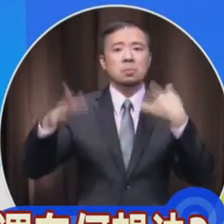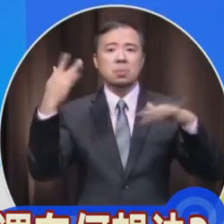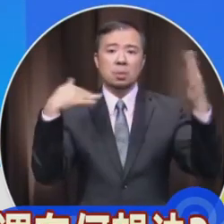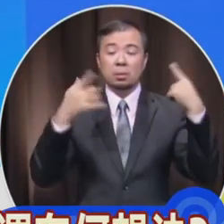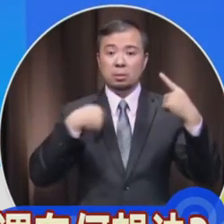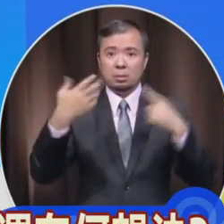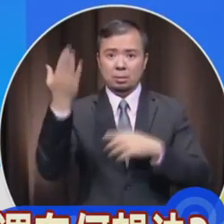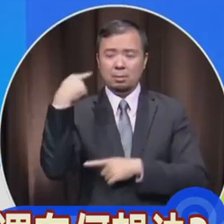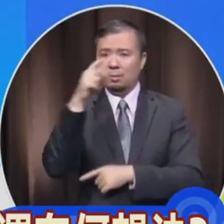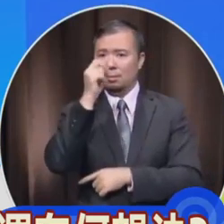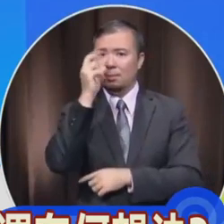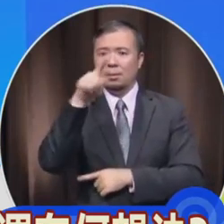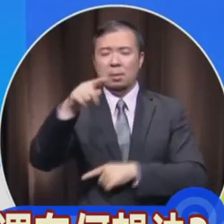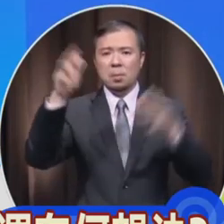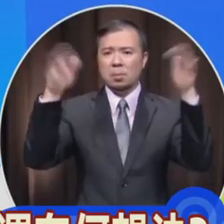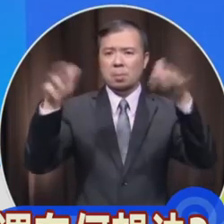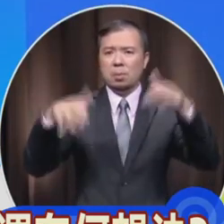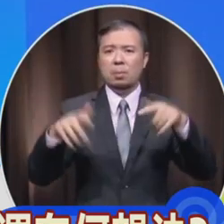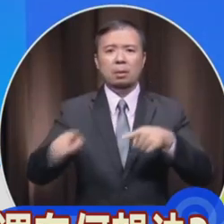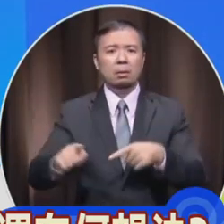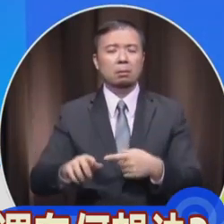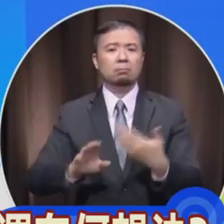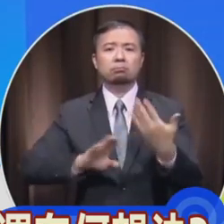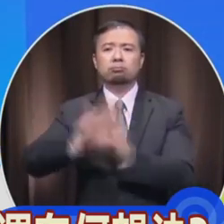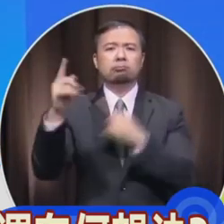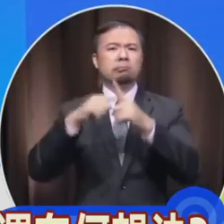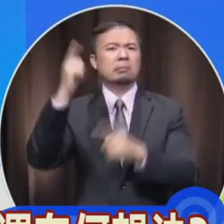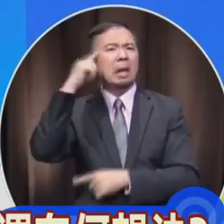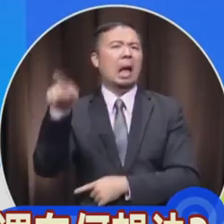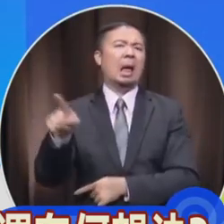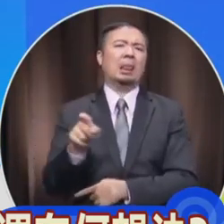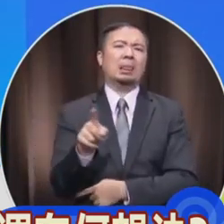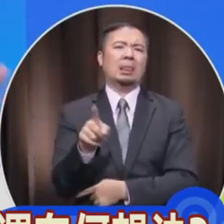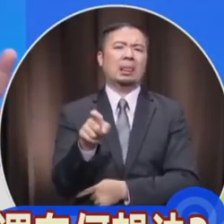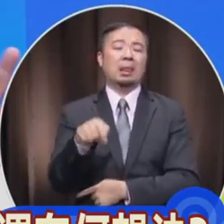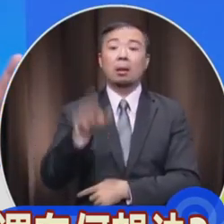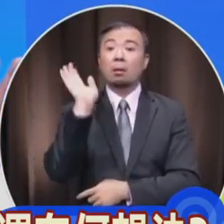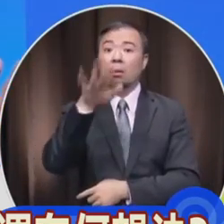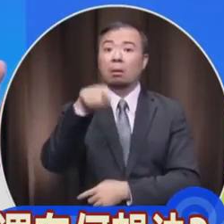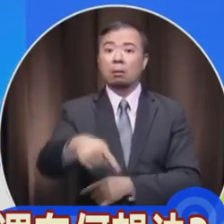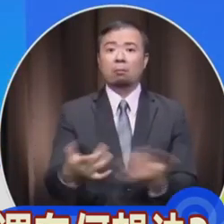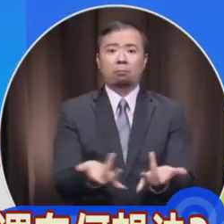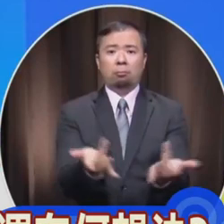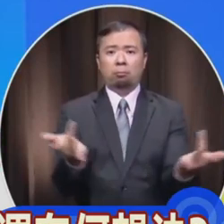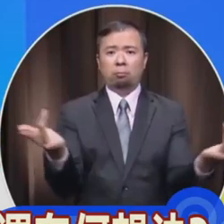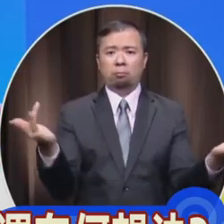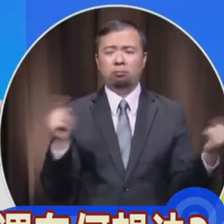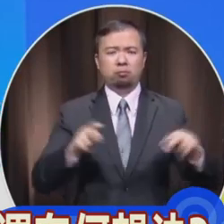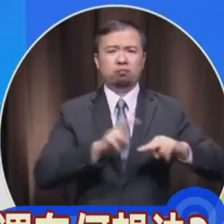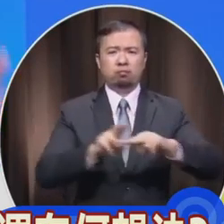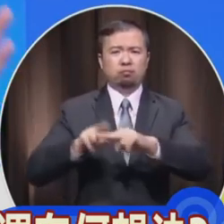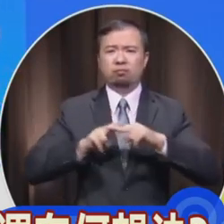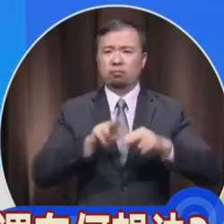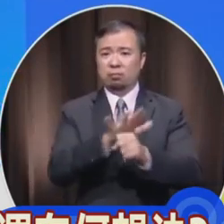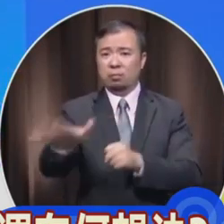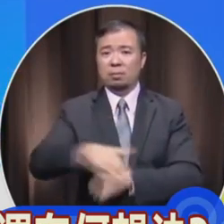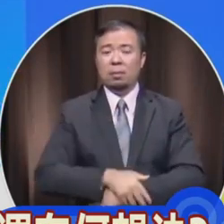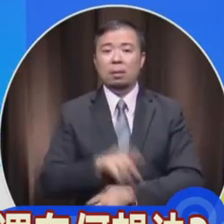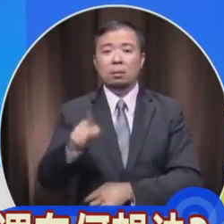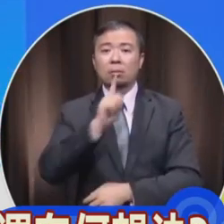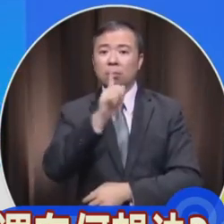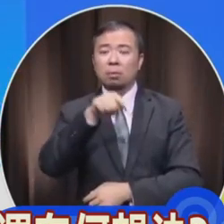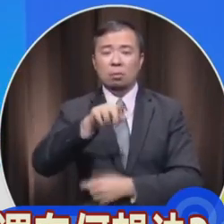雨，没有人看好，结果草皮上密密麻麻，蓝公虎，你想呢，是整个台